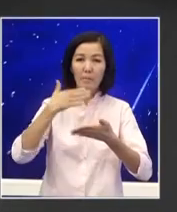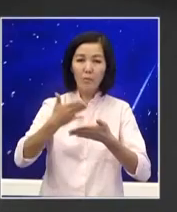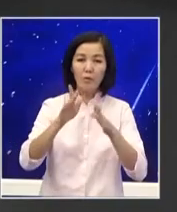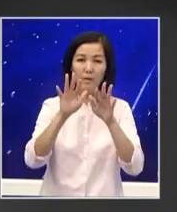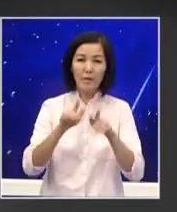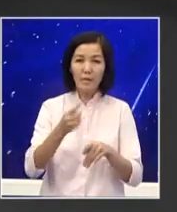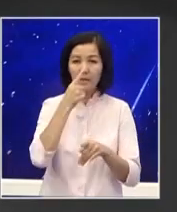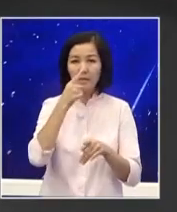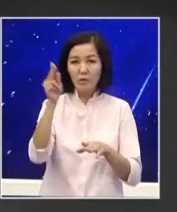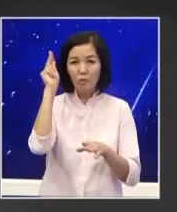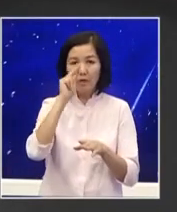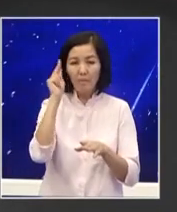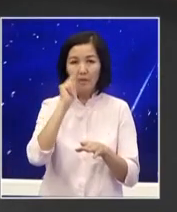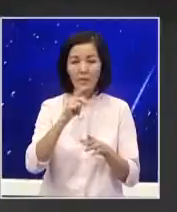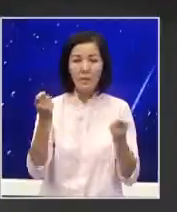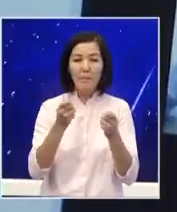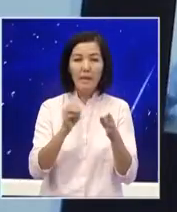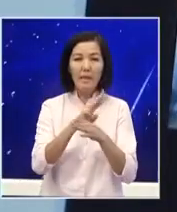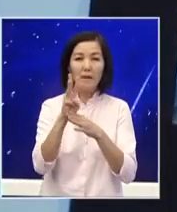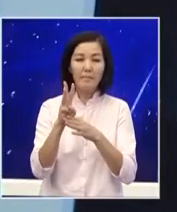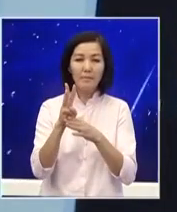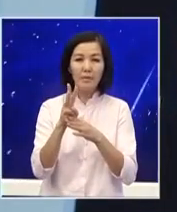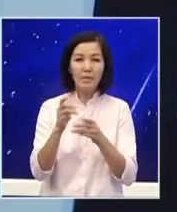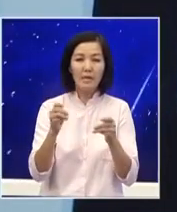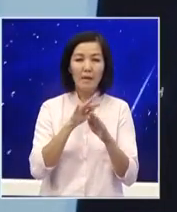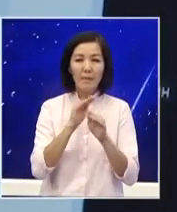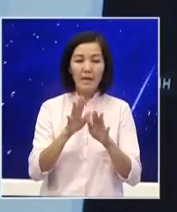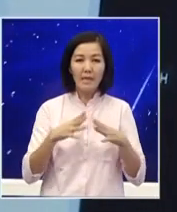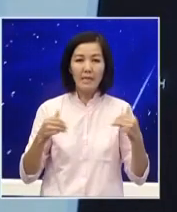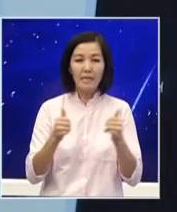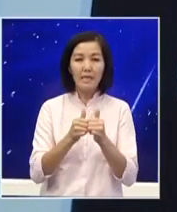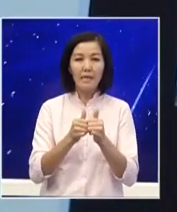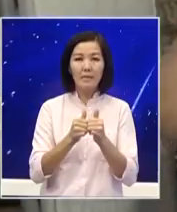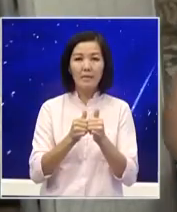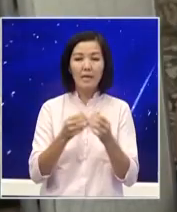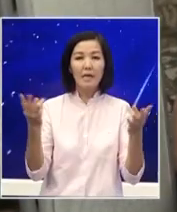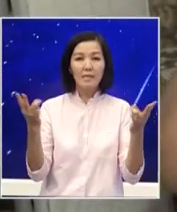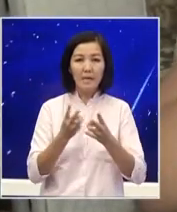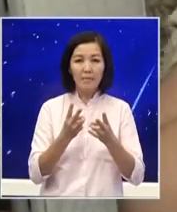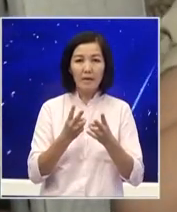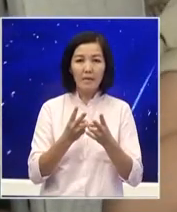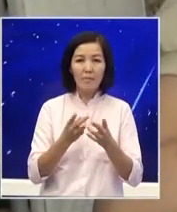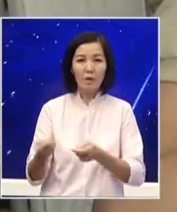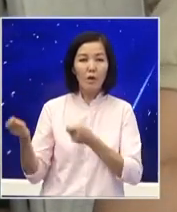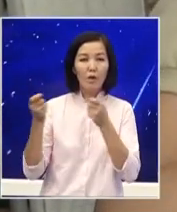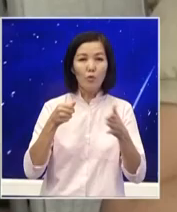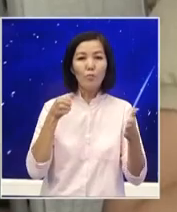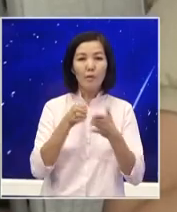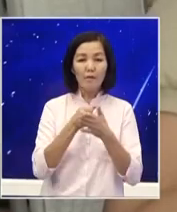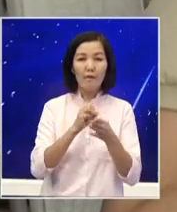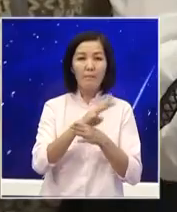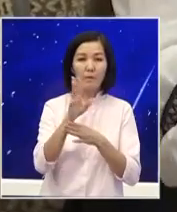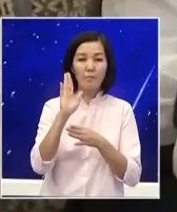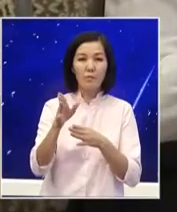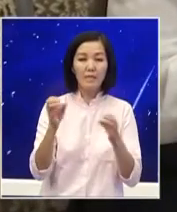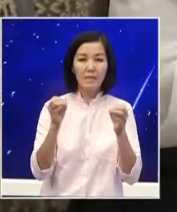дистанционного обучения детей из малообеспеченных и многодетных семей на треть от необходимого объема поступят до 1 сентября в